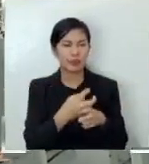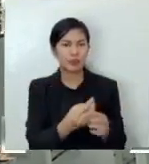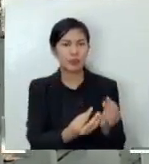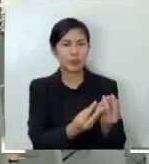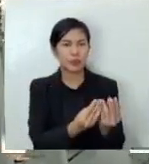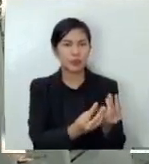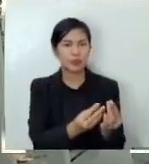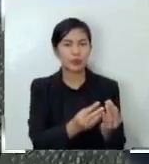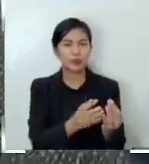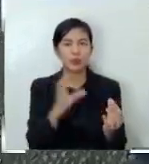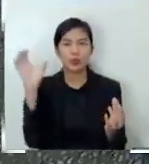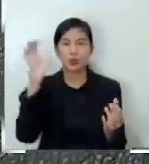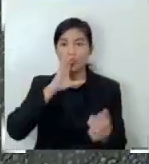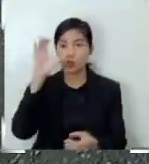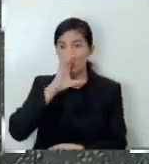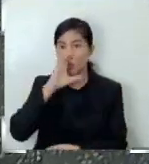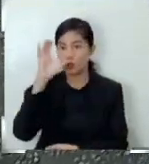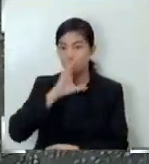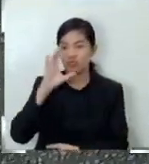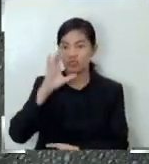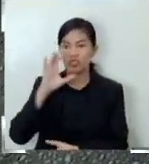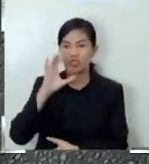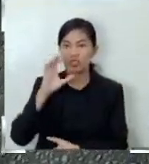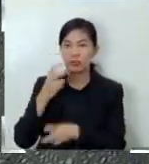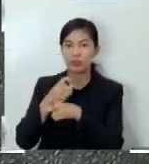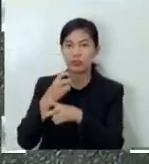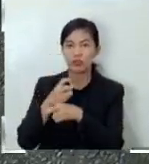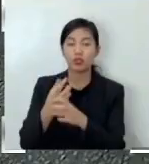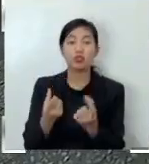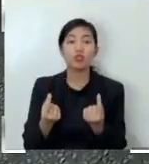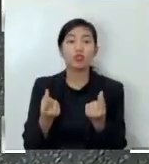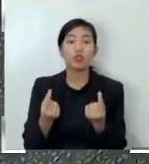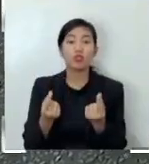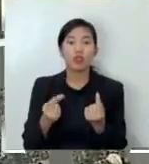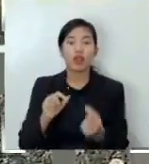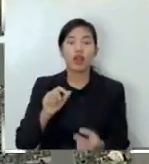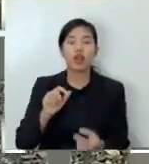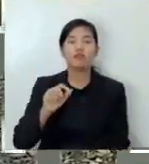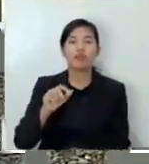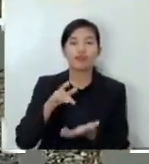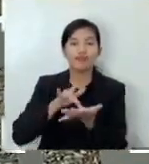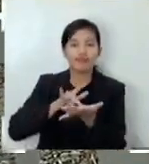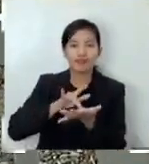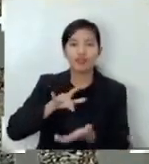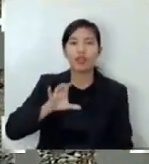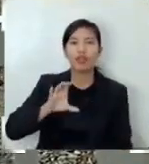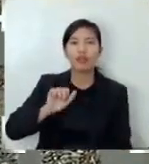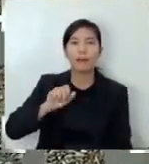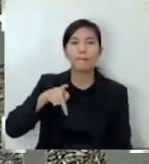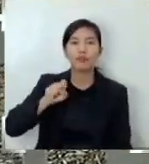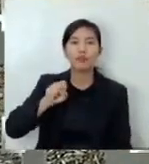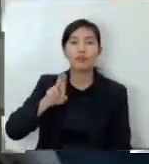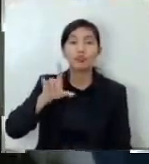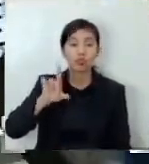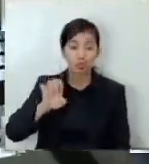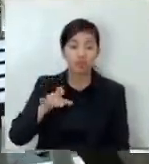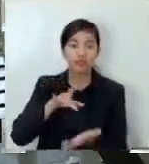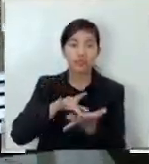paghahanap ng dahon nito, Lagundi capsules galing sa kanilang barangay health office ang iniinom ni Virginia